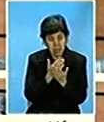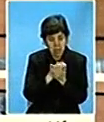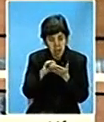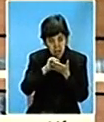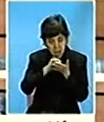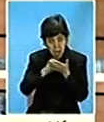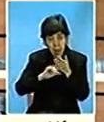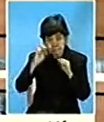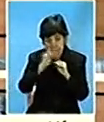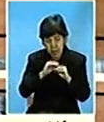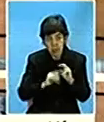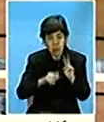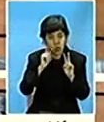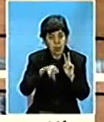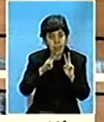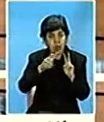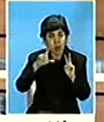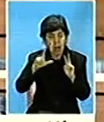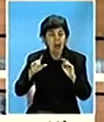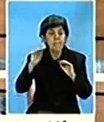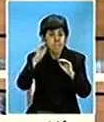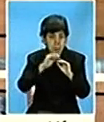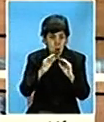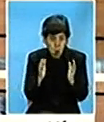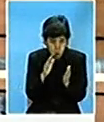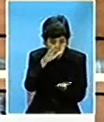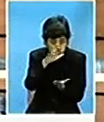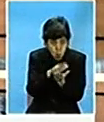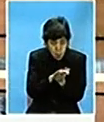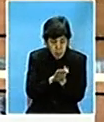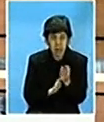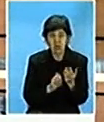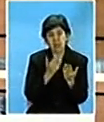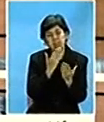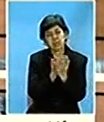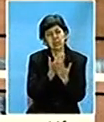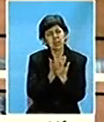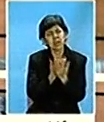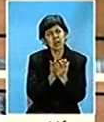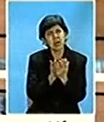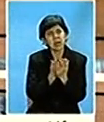ติเพิ่มขึ้นมา 2,700 กว่าล้านบาทรวมแล้วได้รับทั้งสิ้น